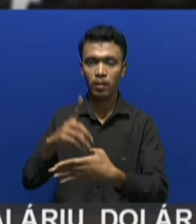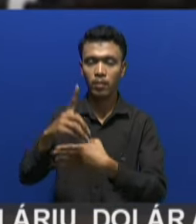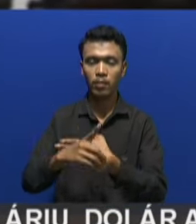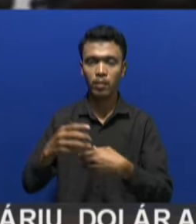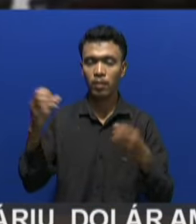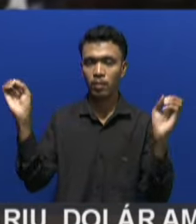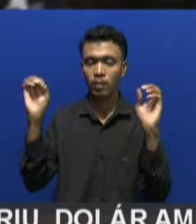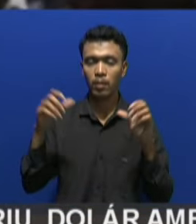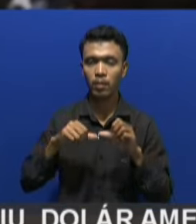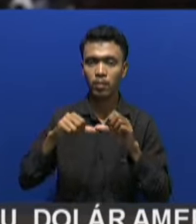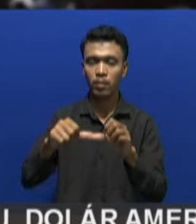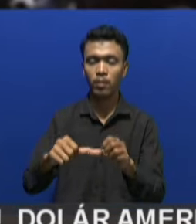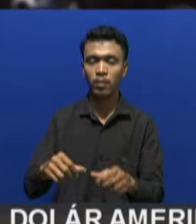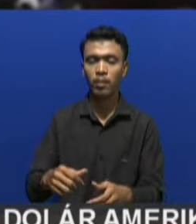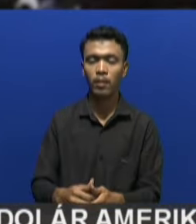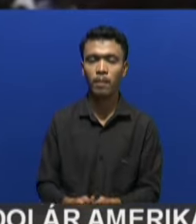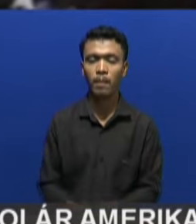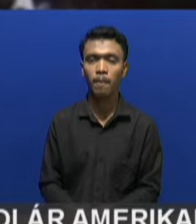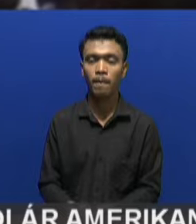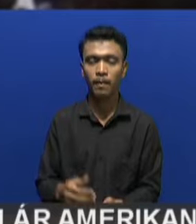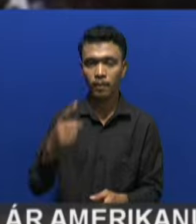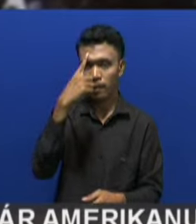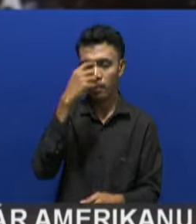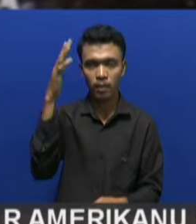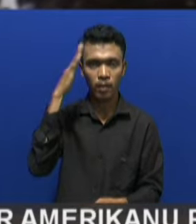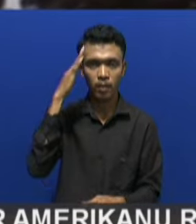osam lai. Probleme kakuta kene. Hanoi la los.